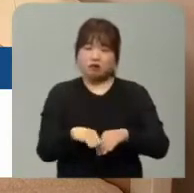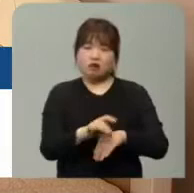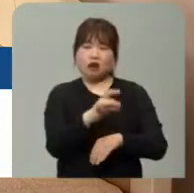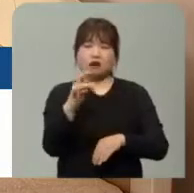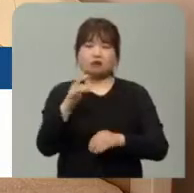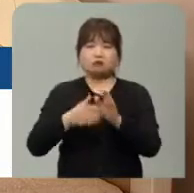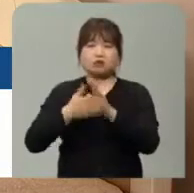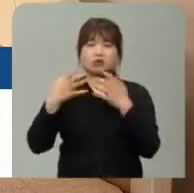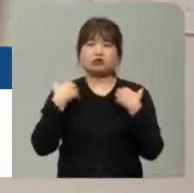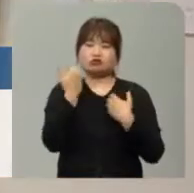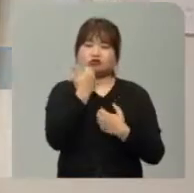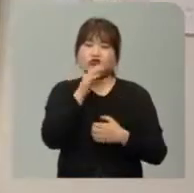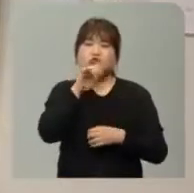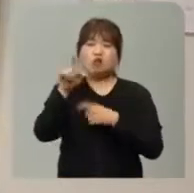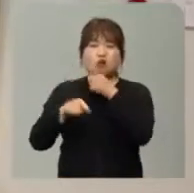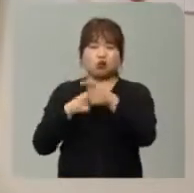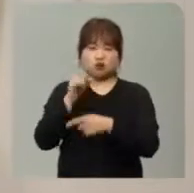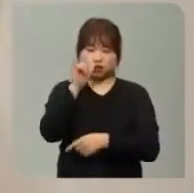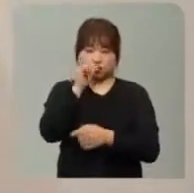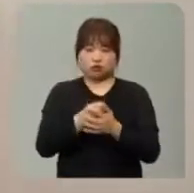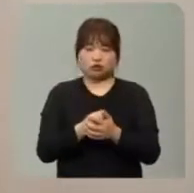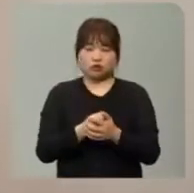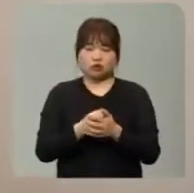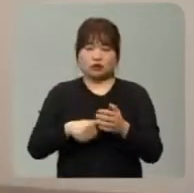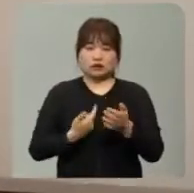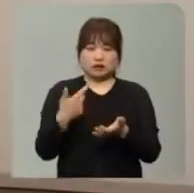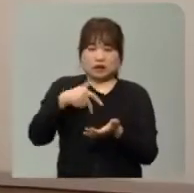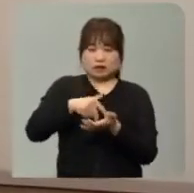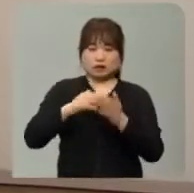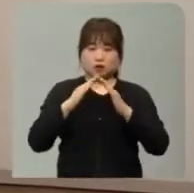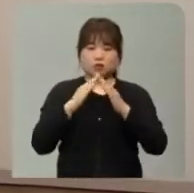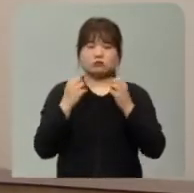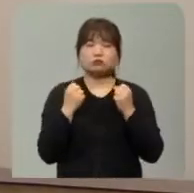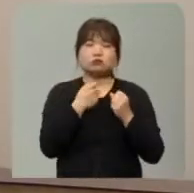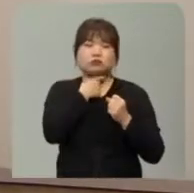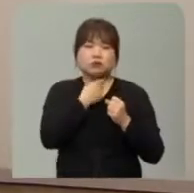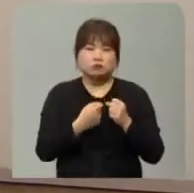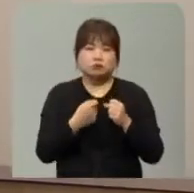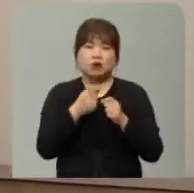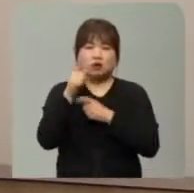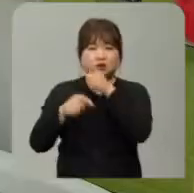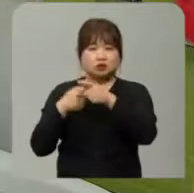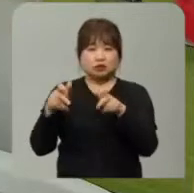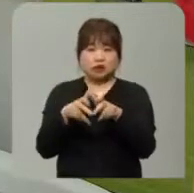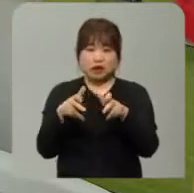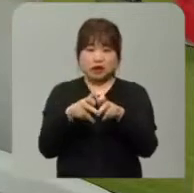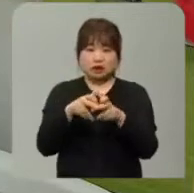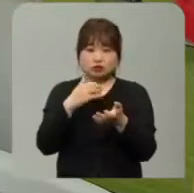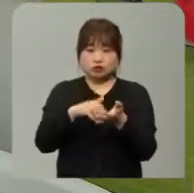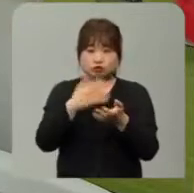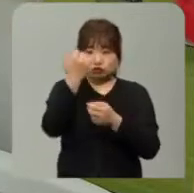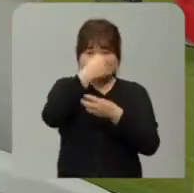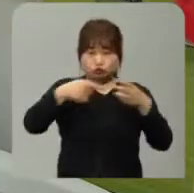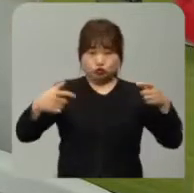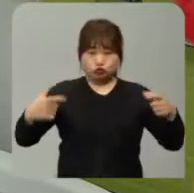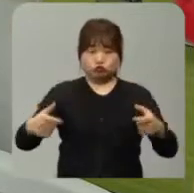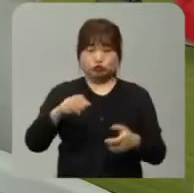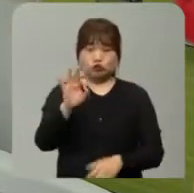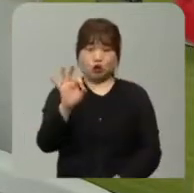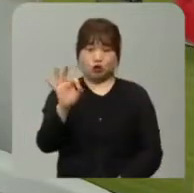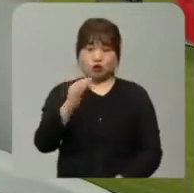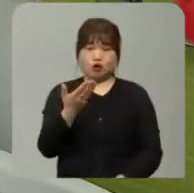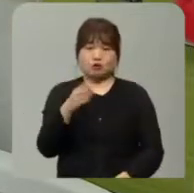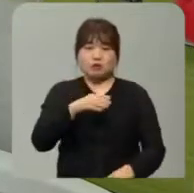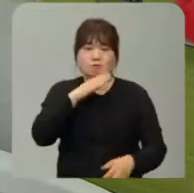시청으로 민원을 넣나 봐요. 이런 자립홈에 머물고 싶다고 신청한 장애인은 충주에만 10여 명. 하지만